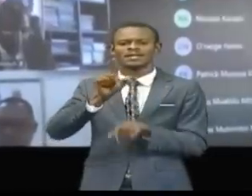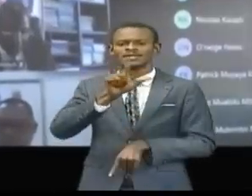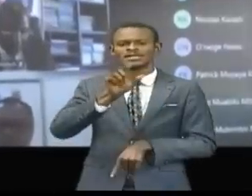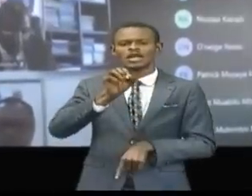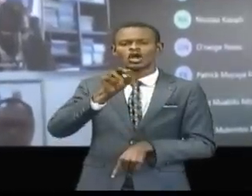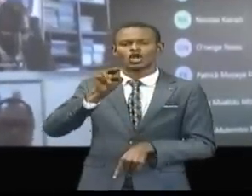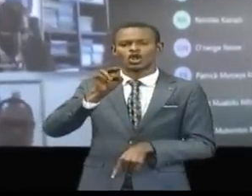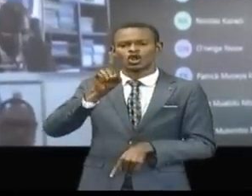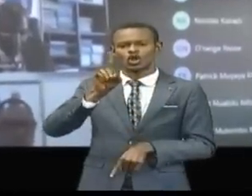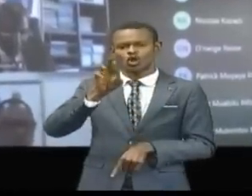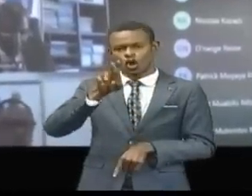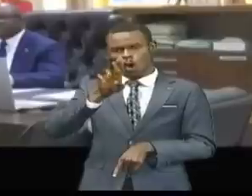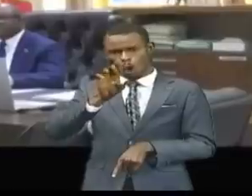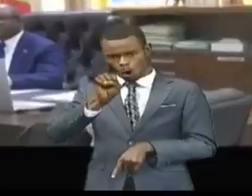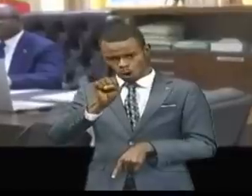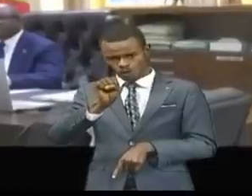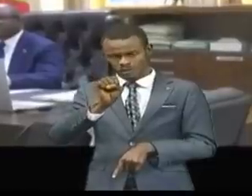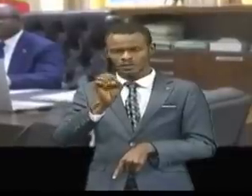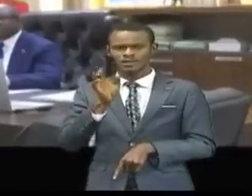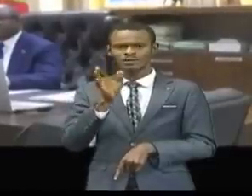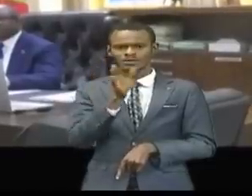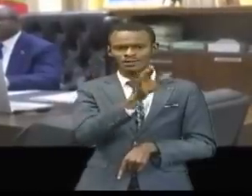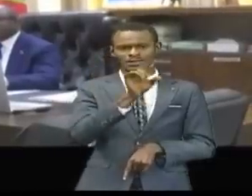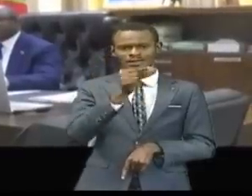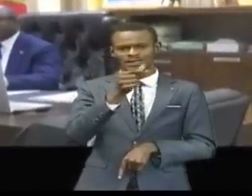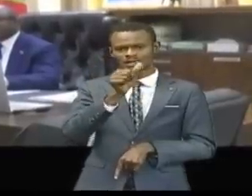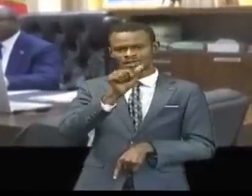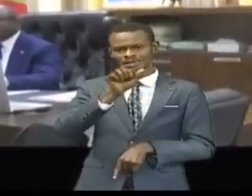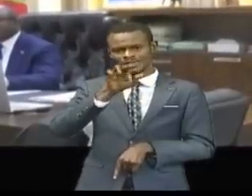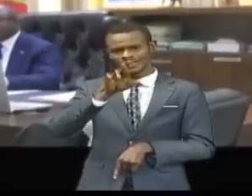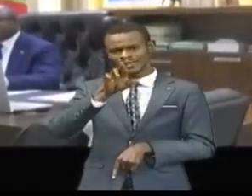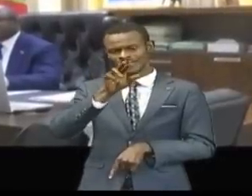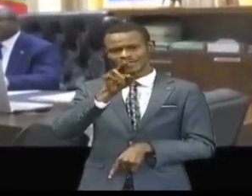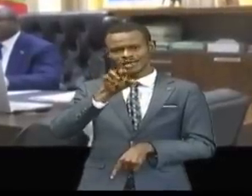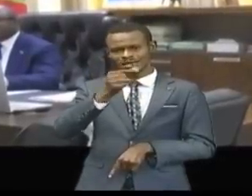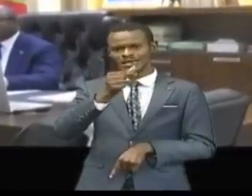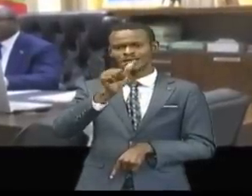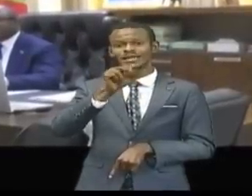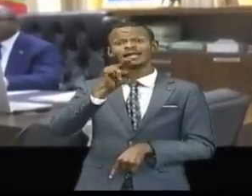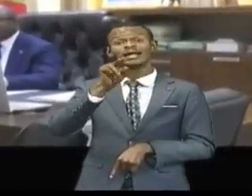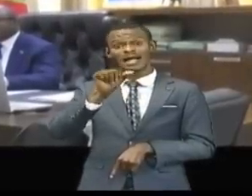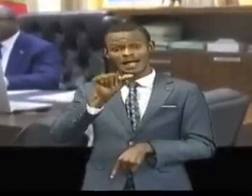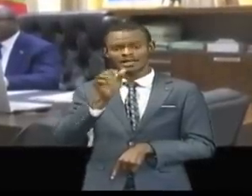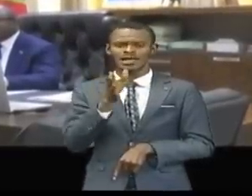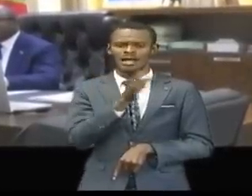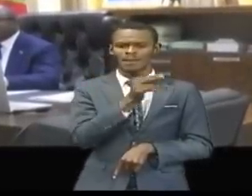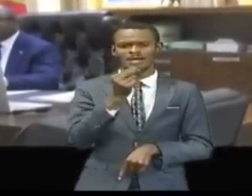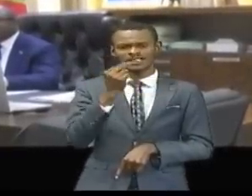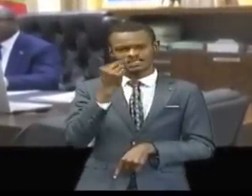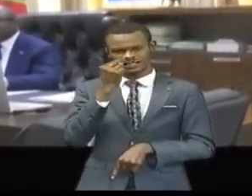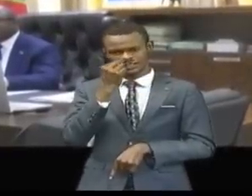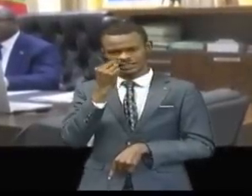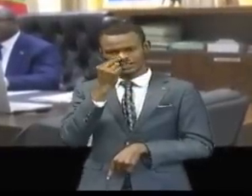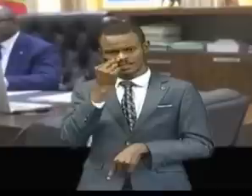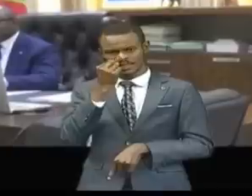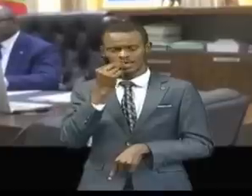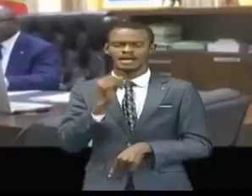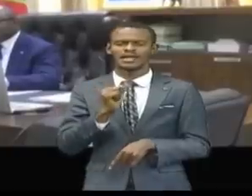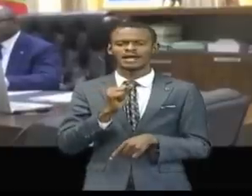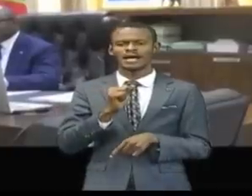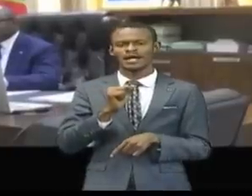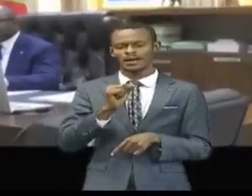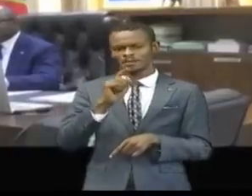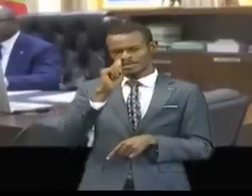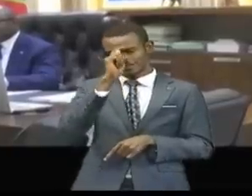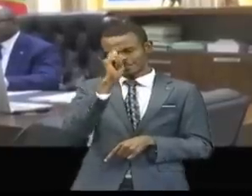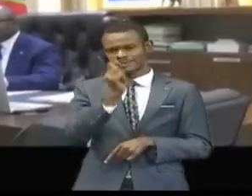ce sera le Nigeria et la Tanzanie. À l'étape de Londres, le